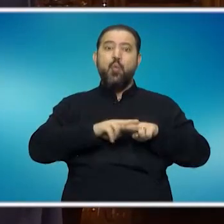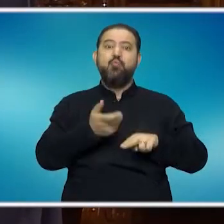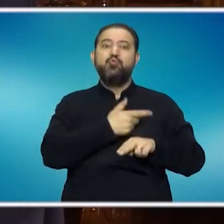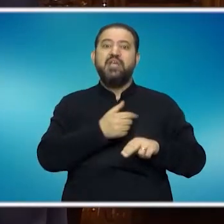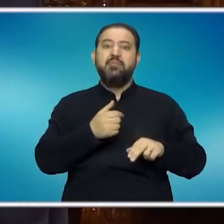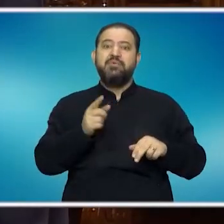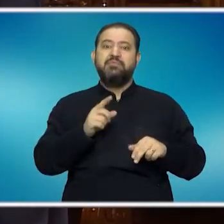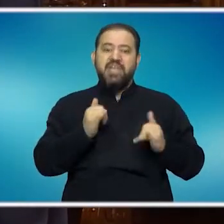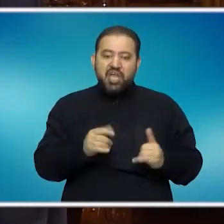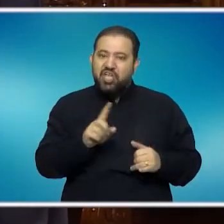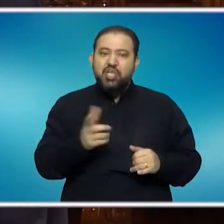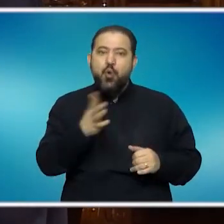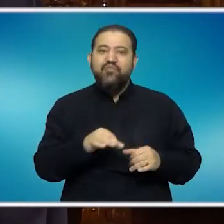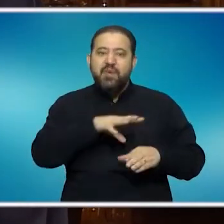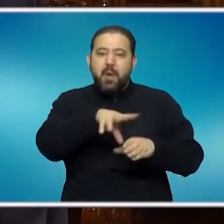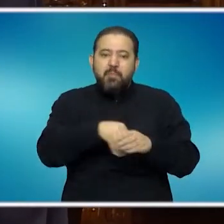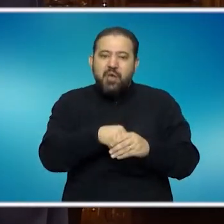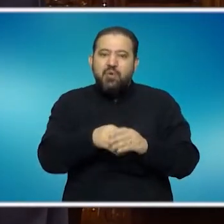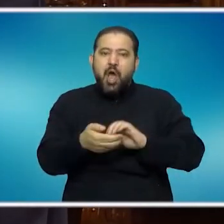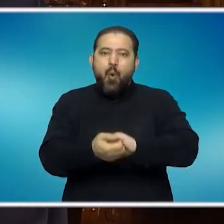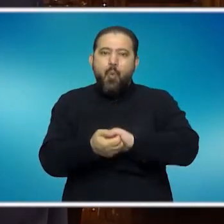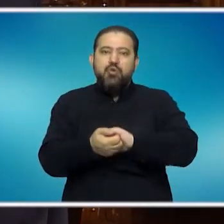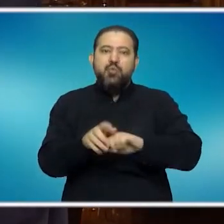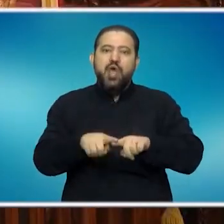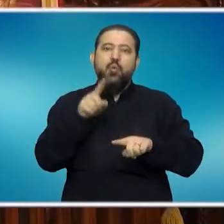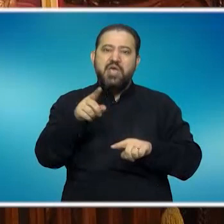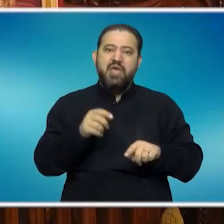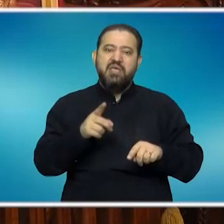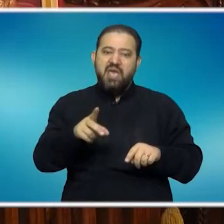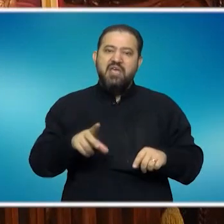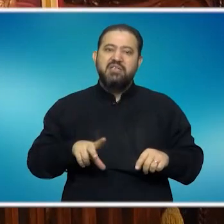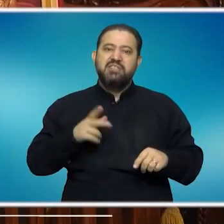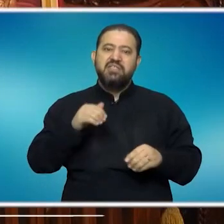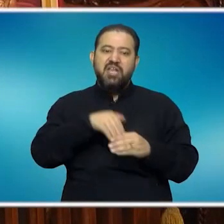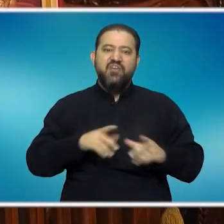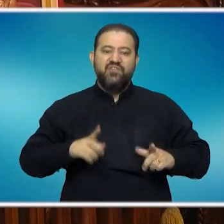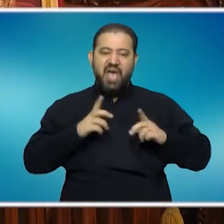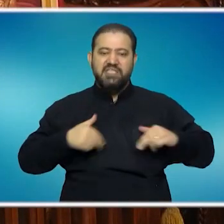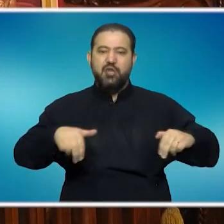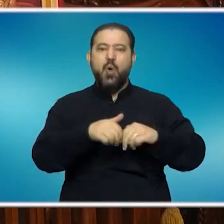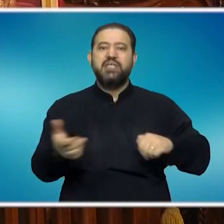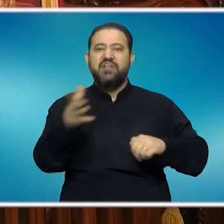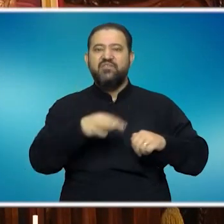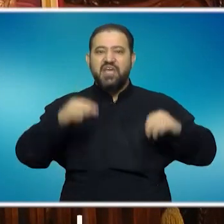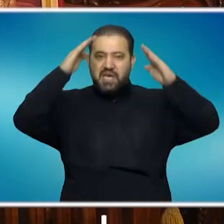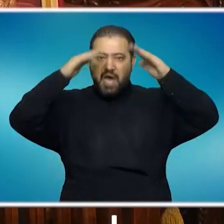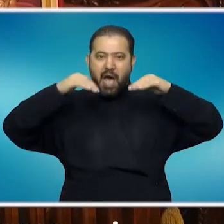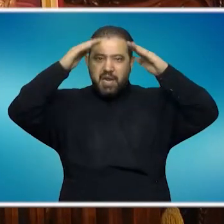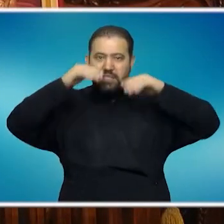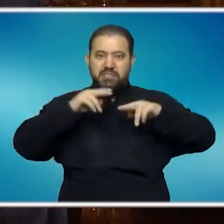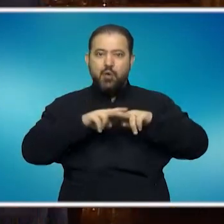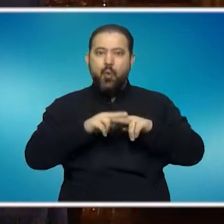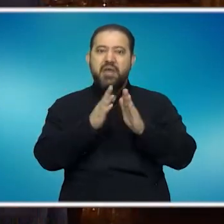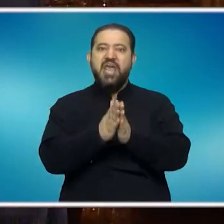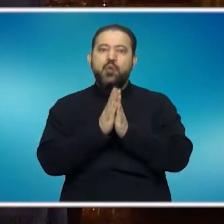aici în comuniune cu ei? Ei fac parte din viața noastră zilnică, nu? Cum ne rugăm lui Hristos, așa